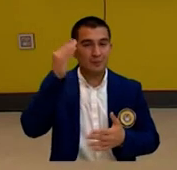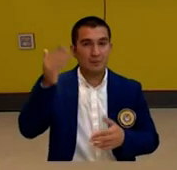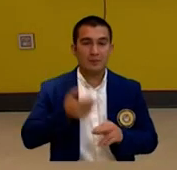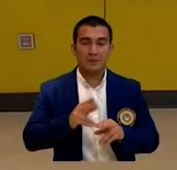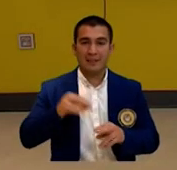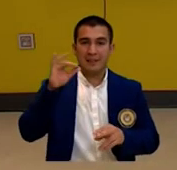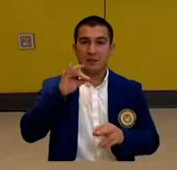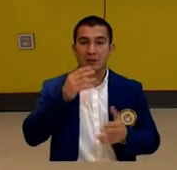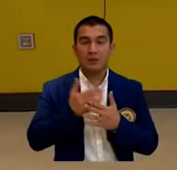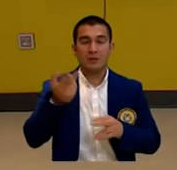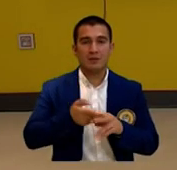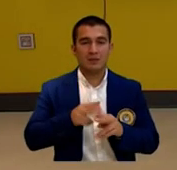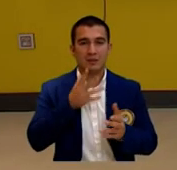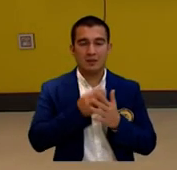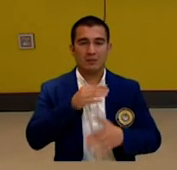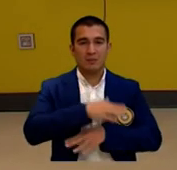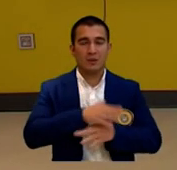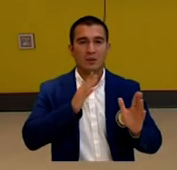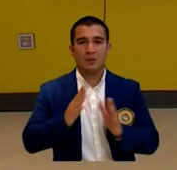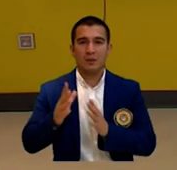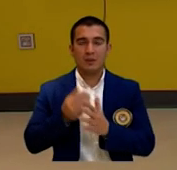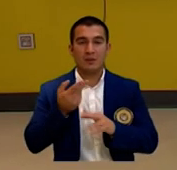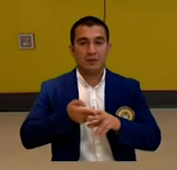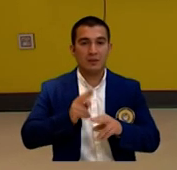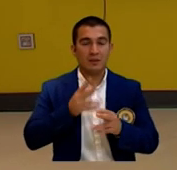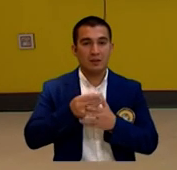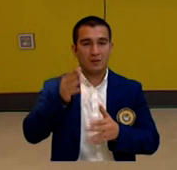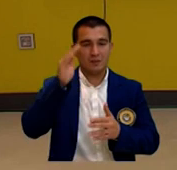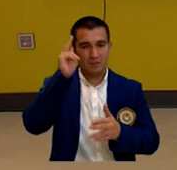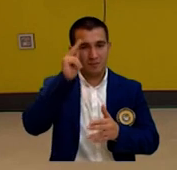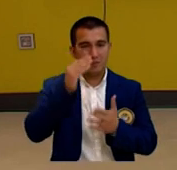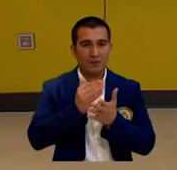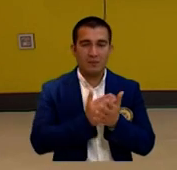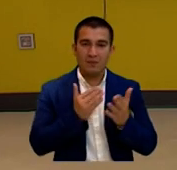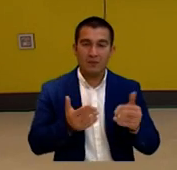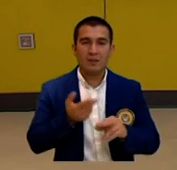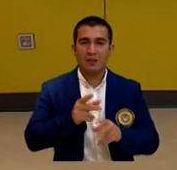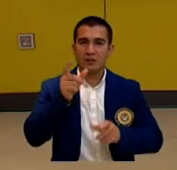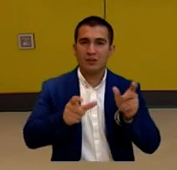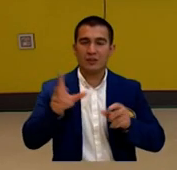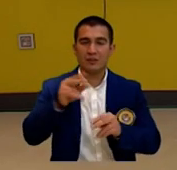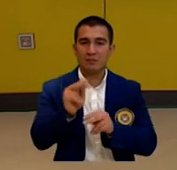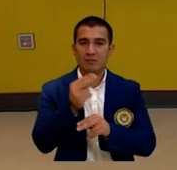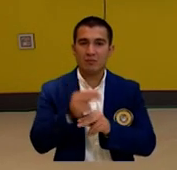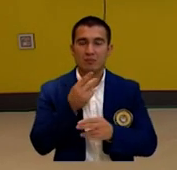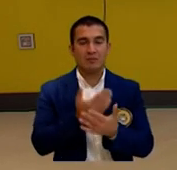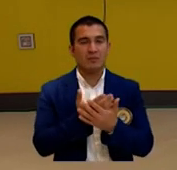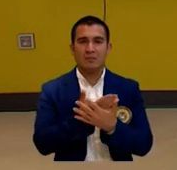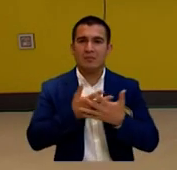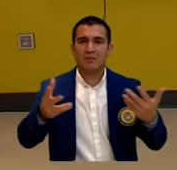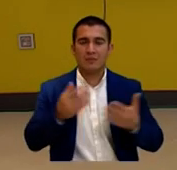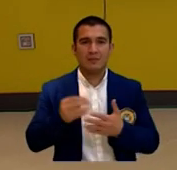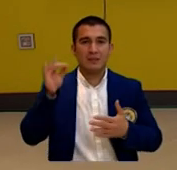bu tarbiyaviy ahamiyatga ega fan bo'lib, aholini tarbiyalashda, ma'rifat tarqatishda